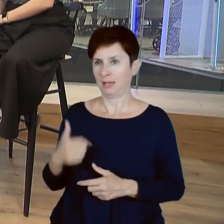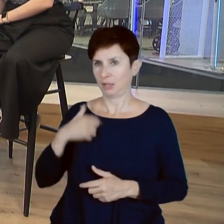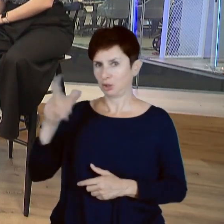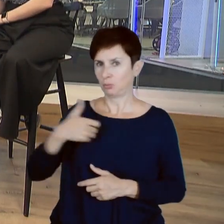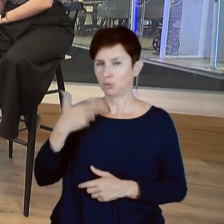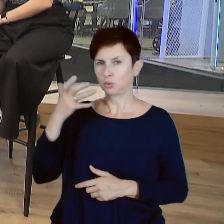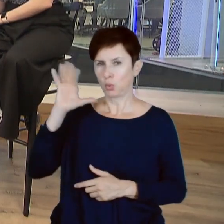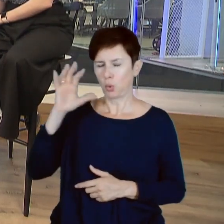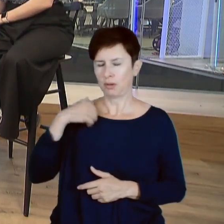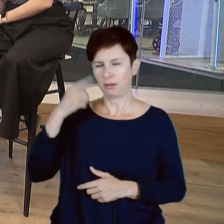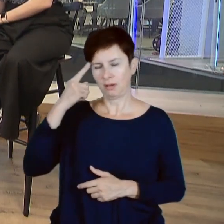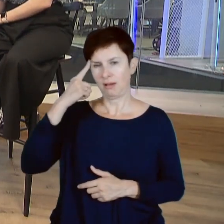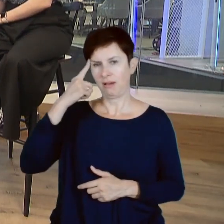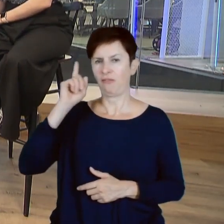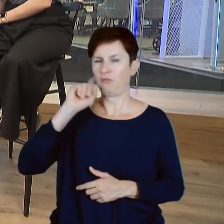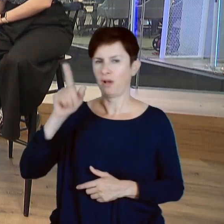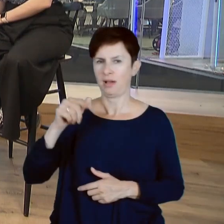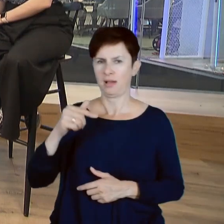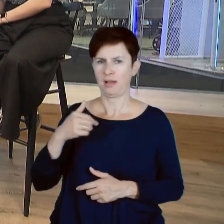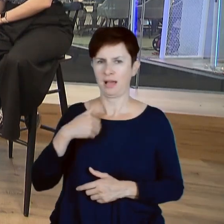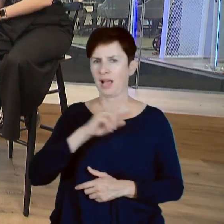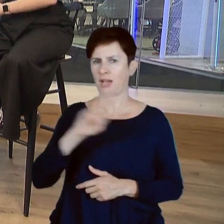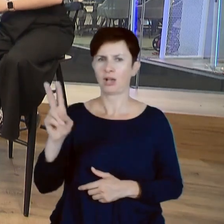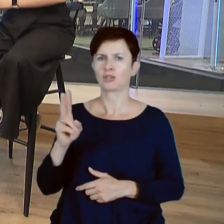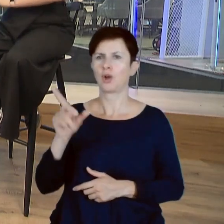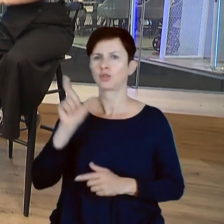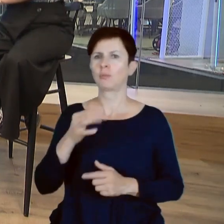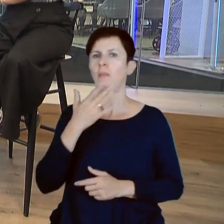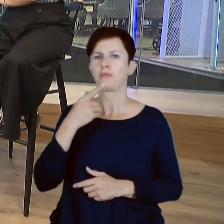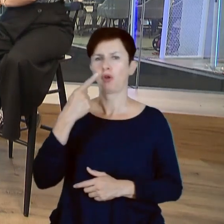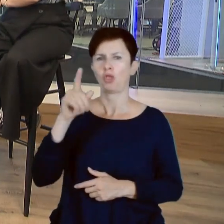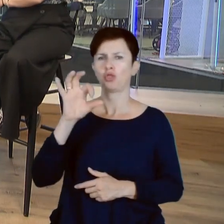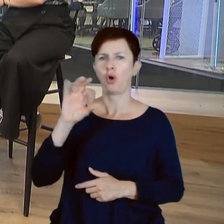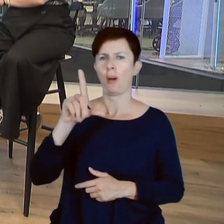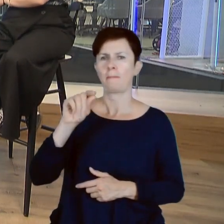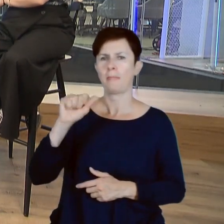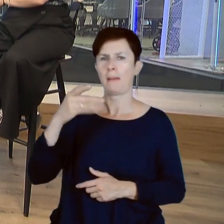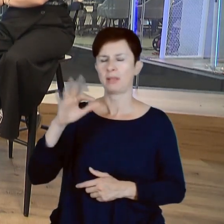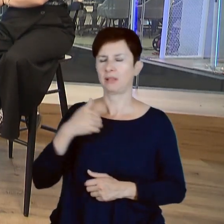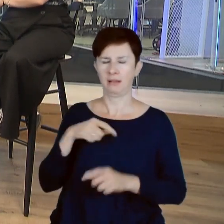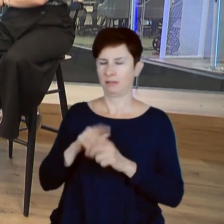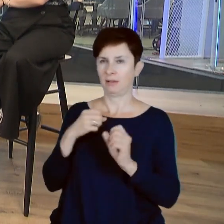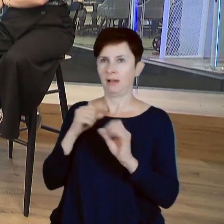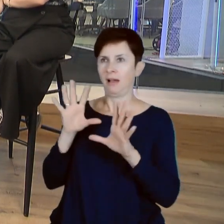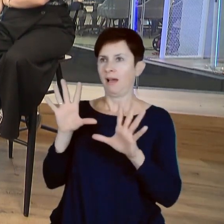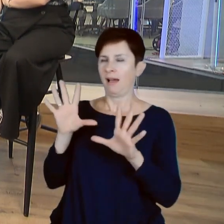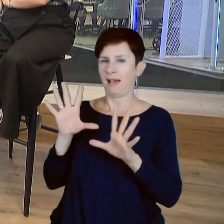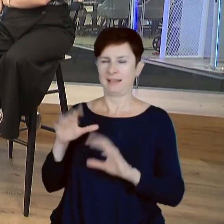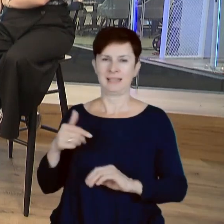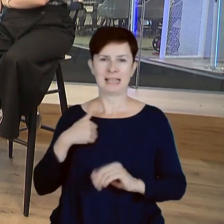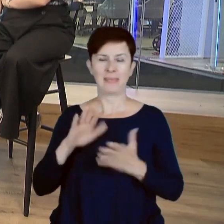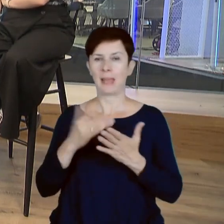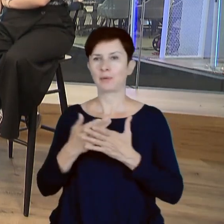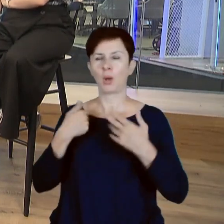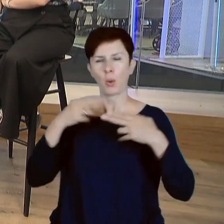od jakiegoś czasu, fascynuje się każdą osobą, która mówi o dopaminie, mówiąc wprost, bo to jest dla mnie taki klucz. Ja uczestniczę na przykład w rozmowach o